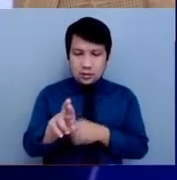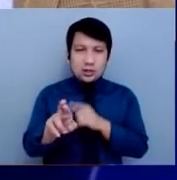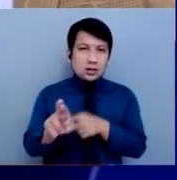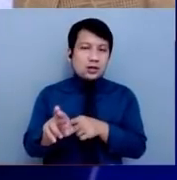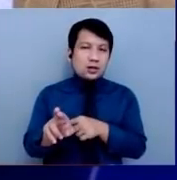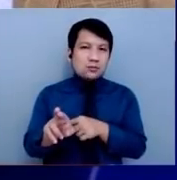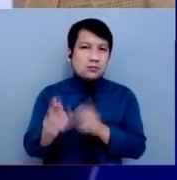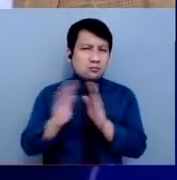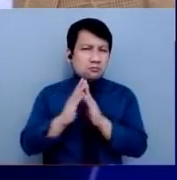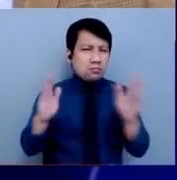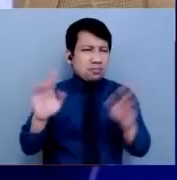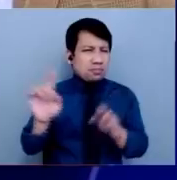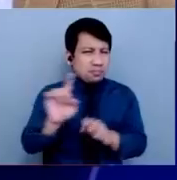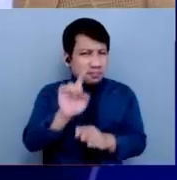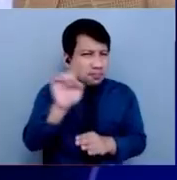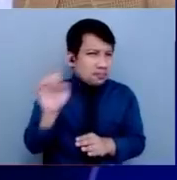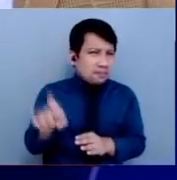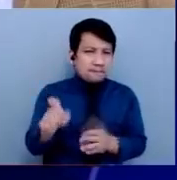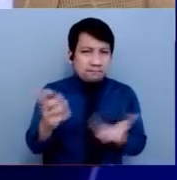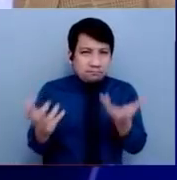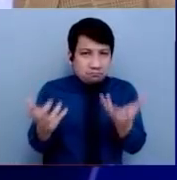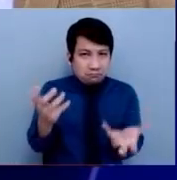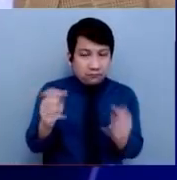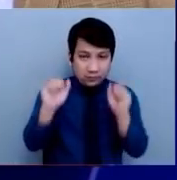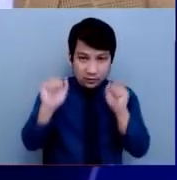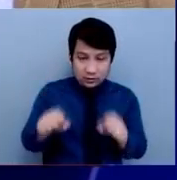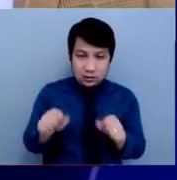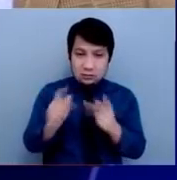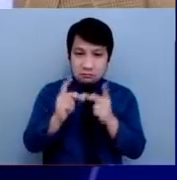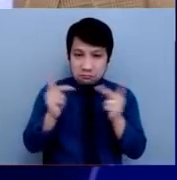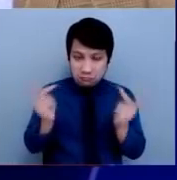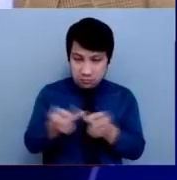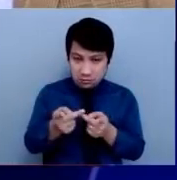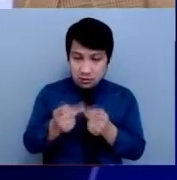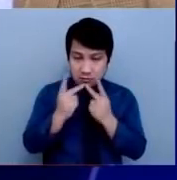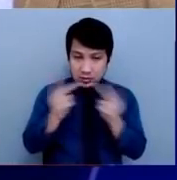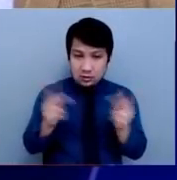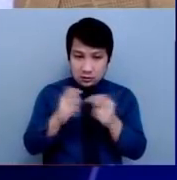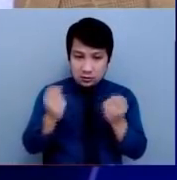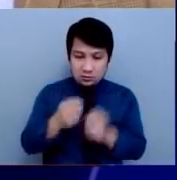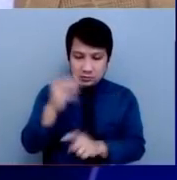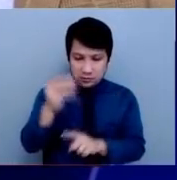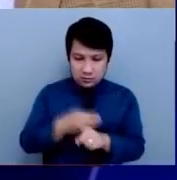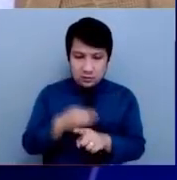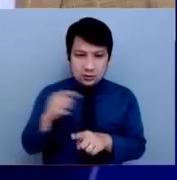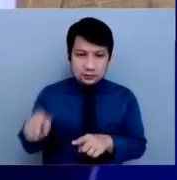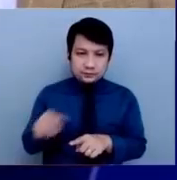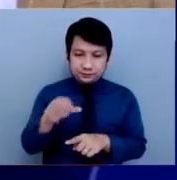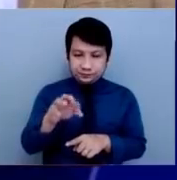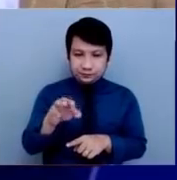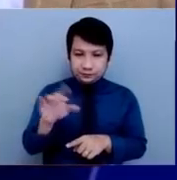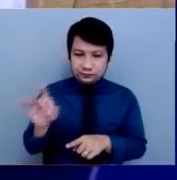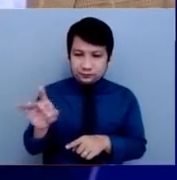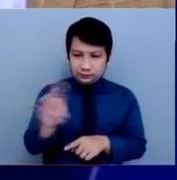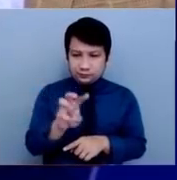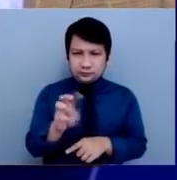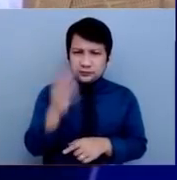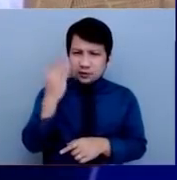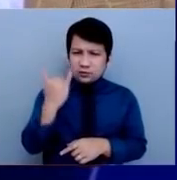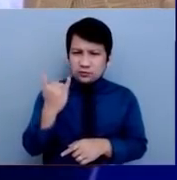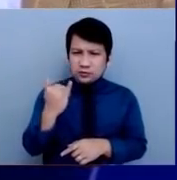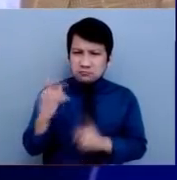question would be kung siya pa'y public official pagdating ng March 1986. Why is that a question?